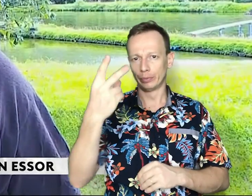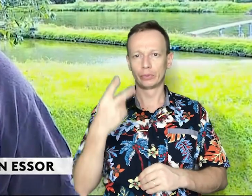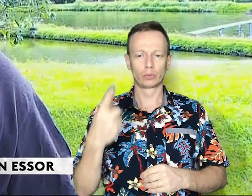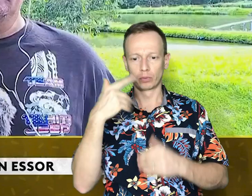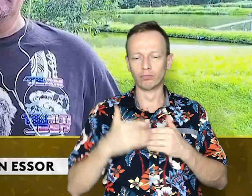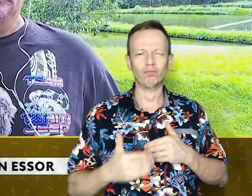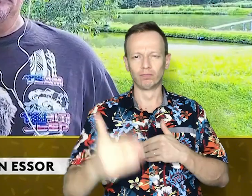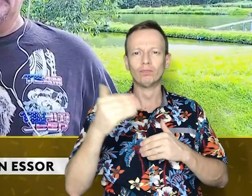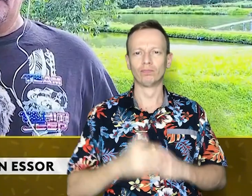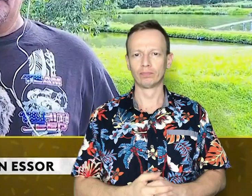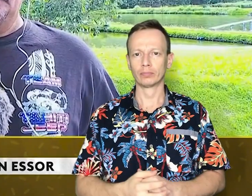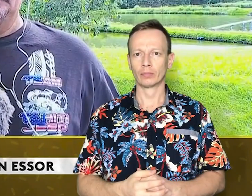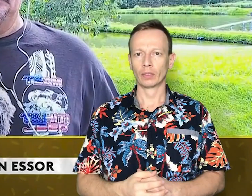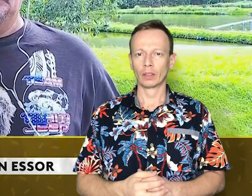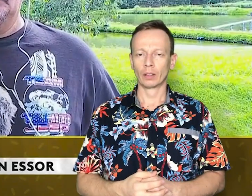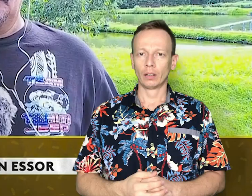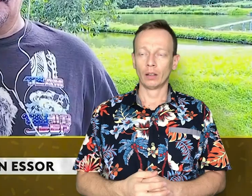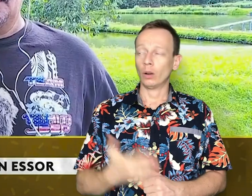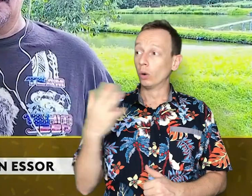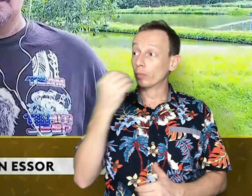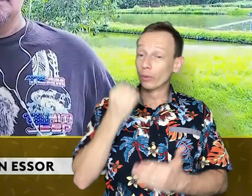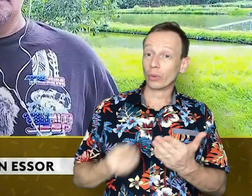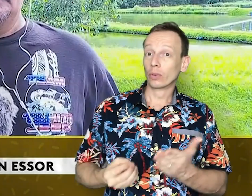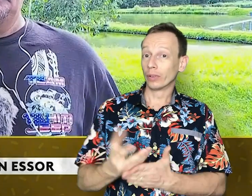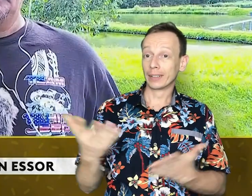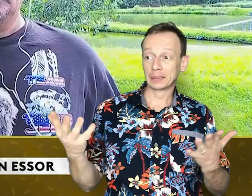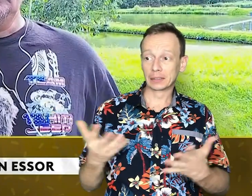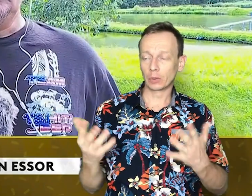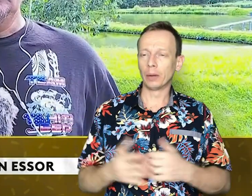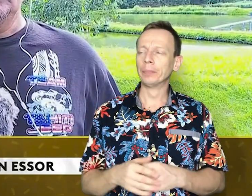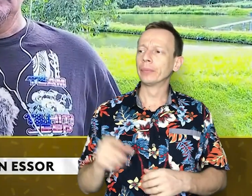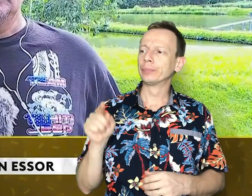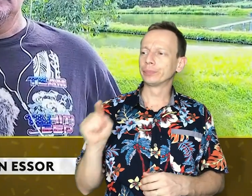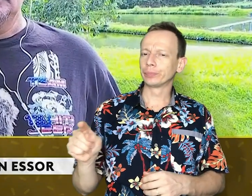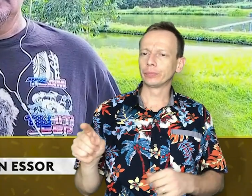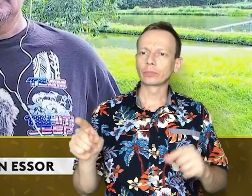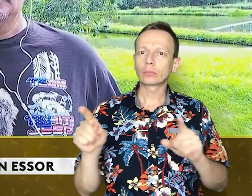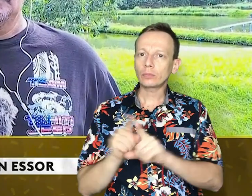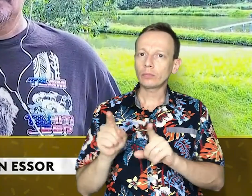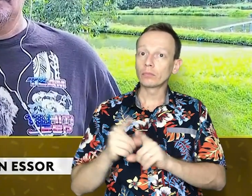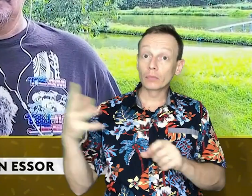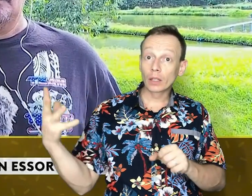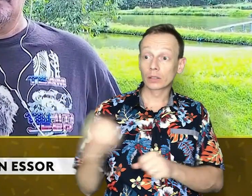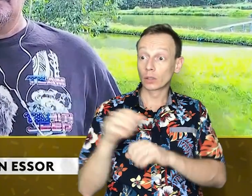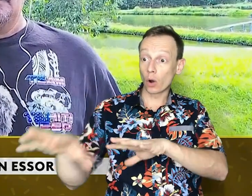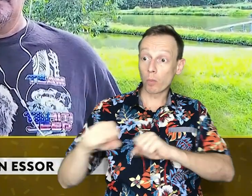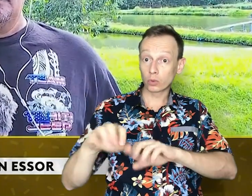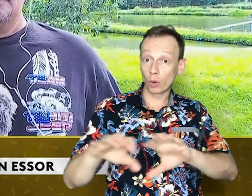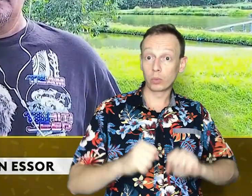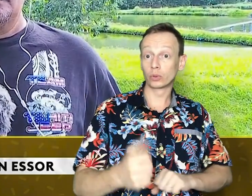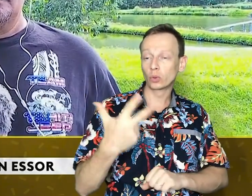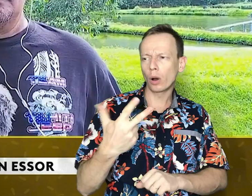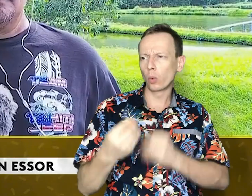autre bonne nouvelle, Patrick, vous avez aussi pu embaucher 3, voire 4 personnes grâce à